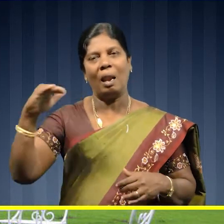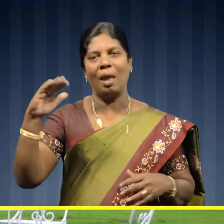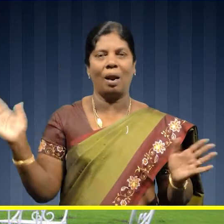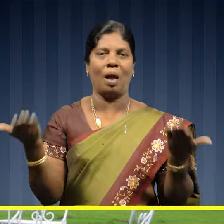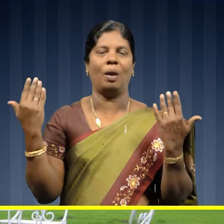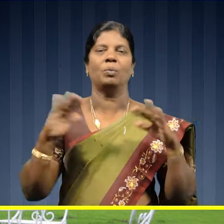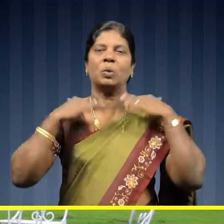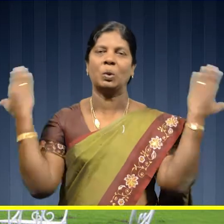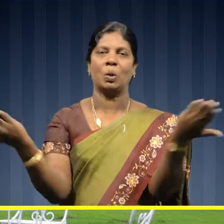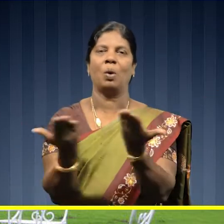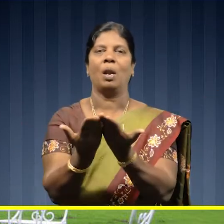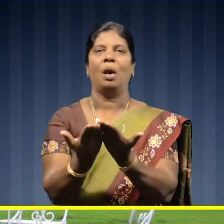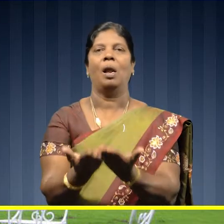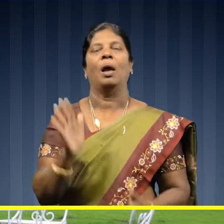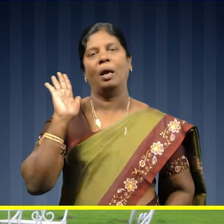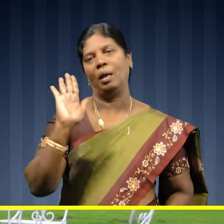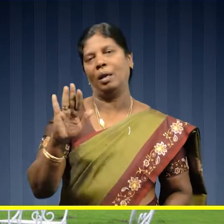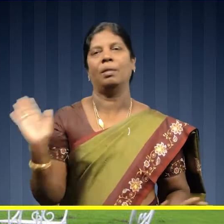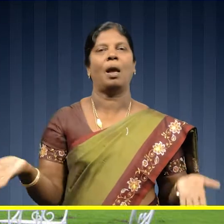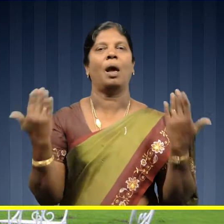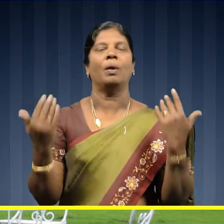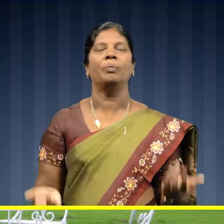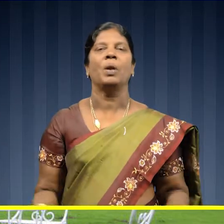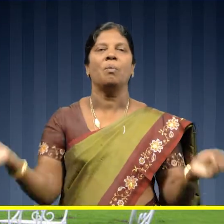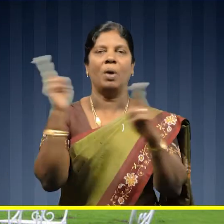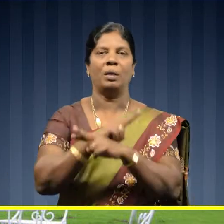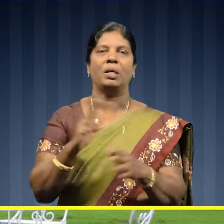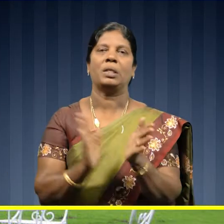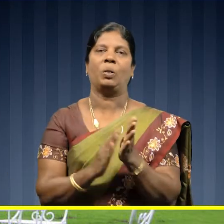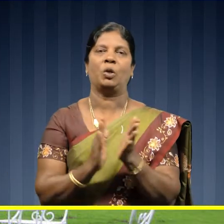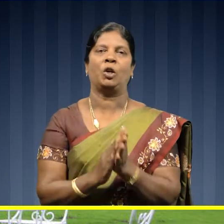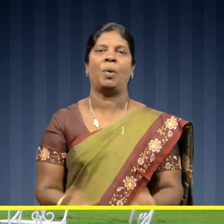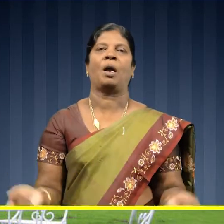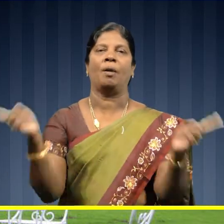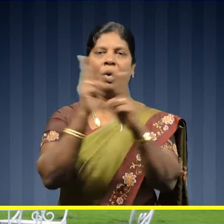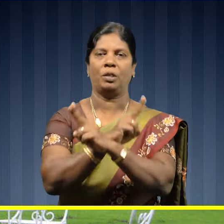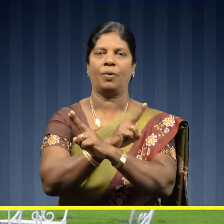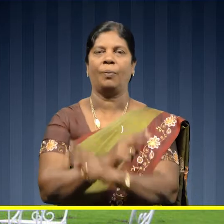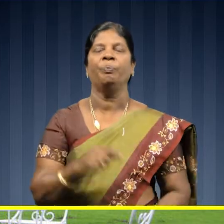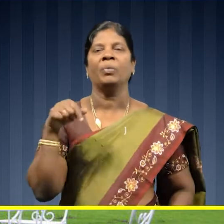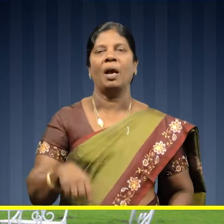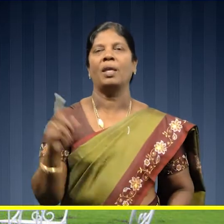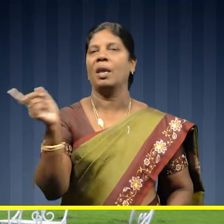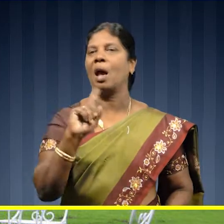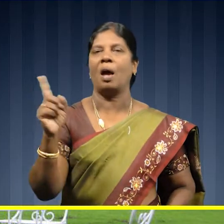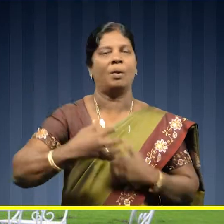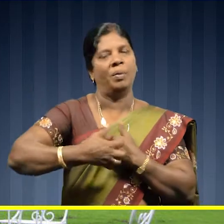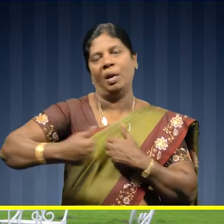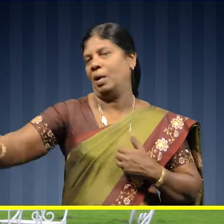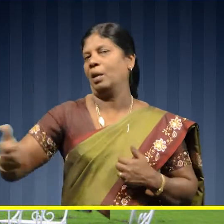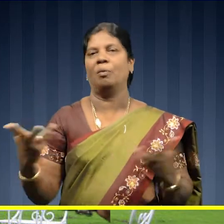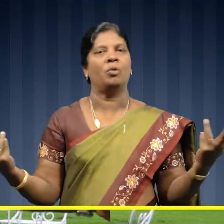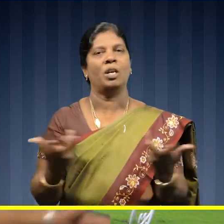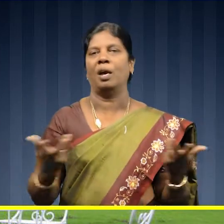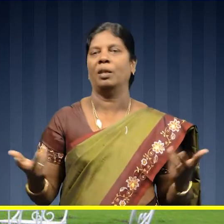பாதகமான சூழ்நிலைகளையும் மேற்கொண்டு அந்த சந்தோஷம் உங்களுக்குள்ளே நிறைந்திருக்கும். அந்த சந்தோஷத்தை